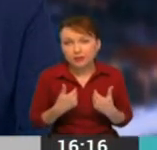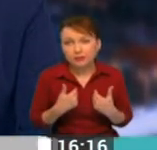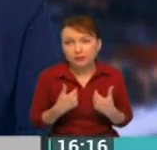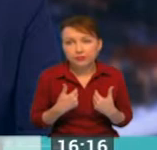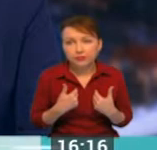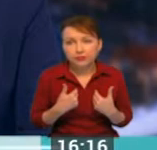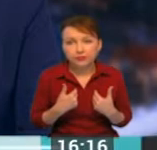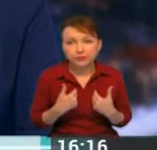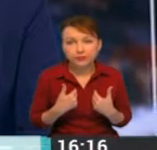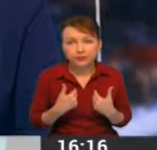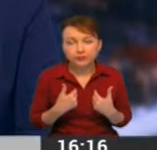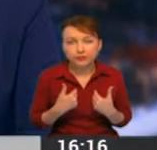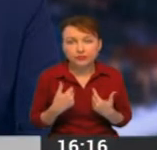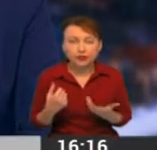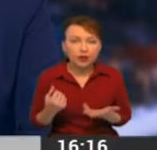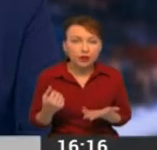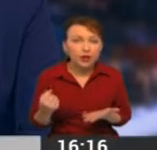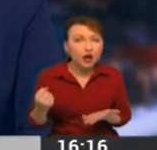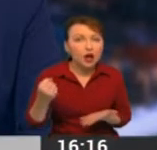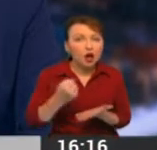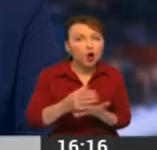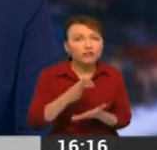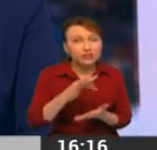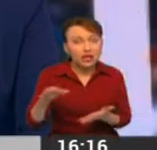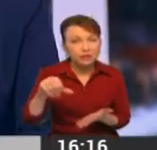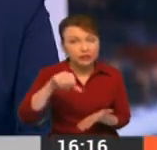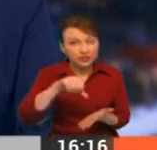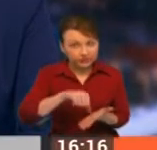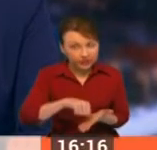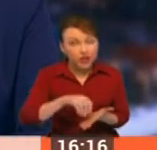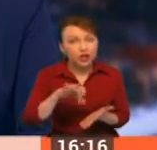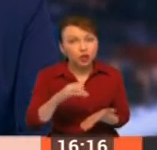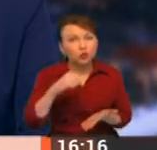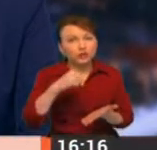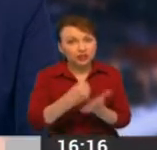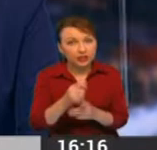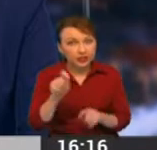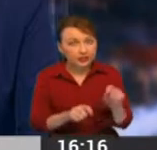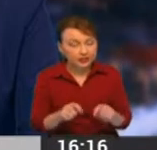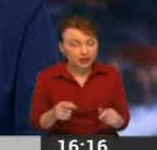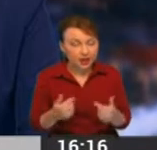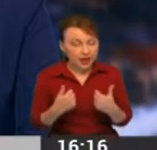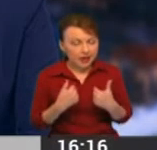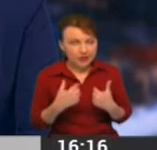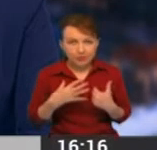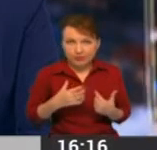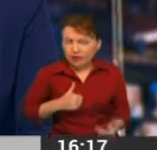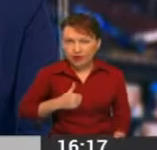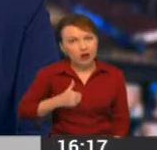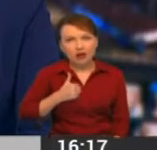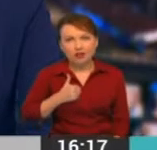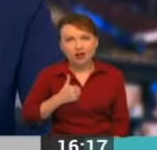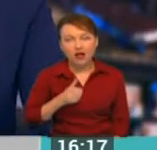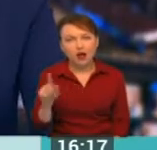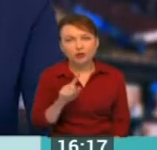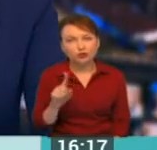стали как бы рассматривать как официального представителя и утвердили на Конгрессе, я была горда тем,